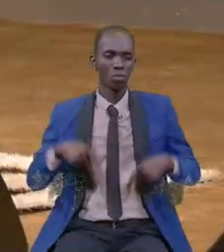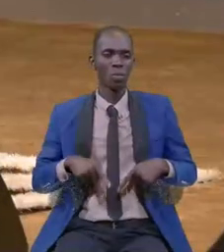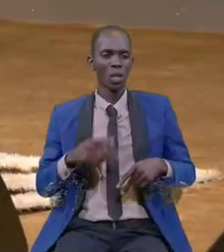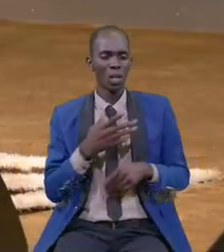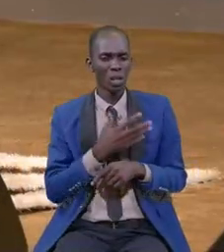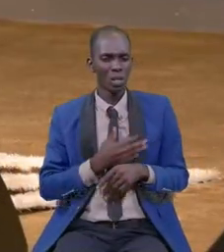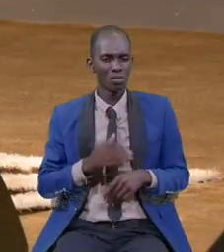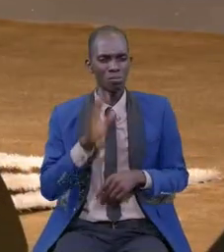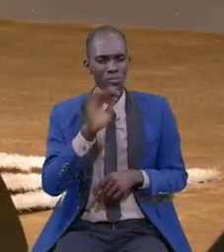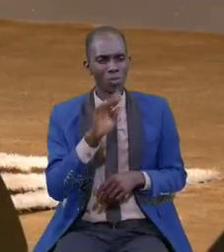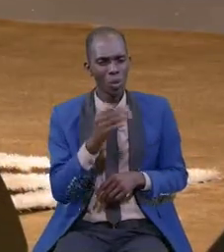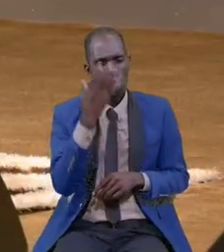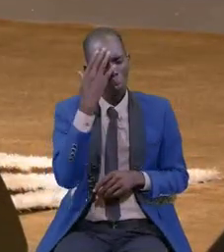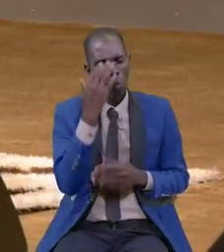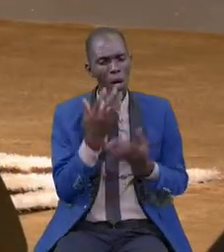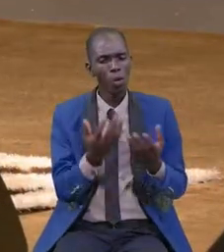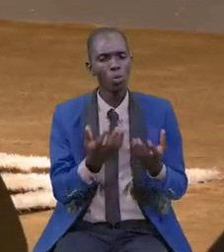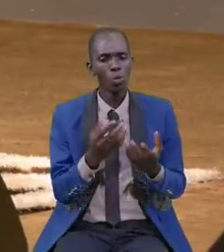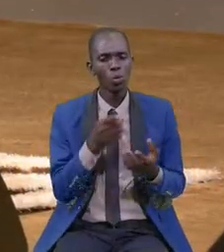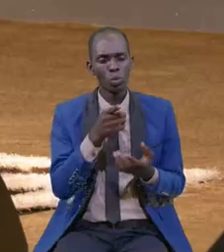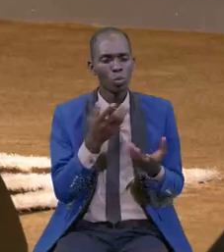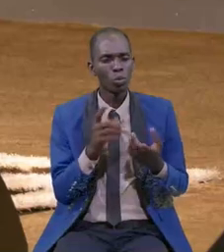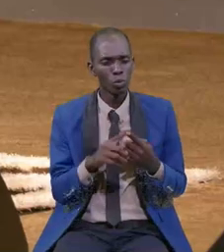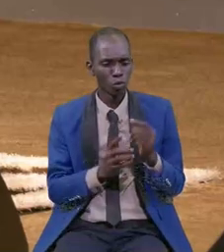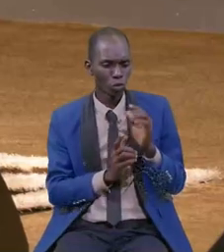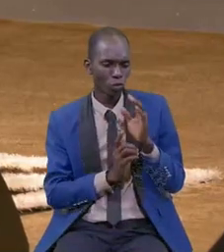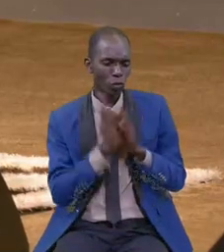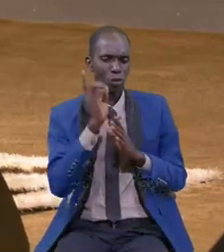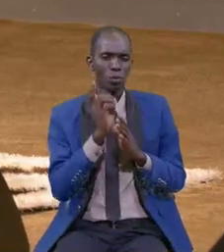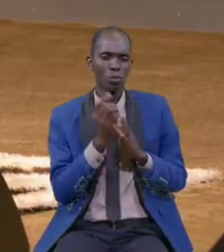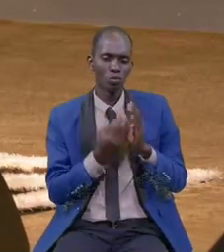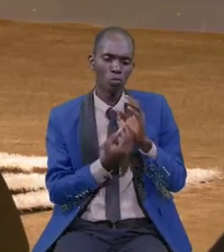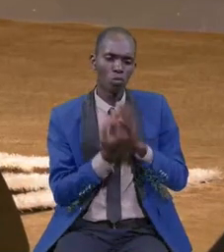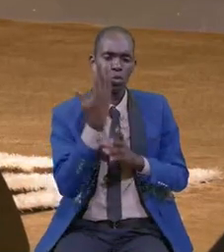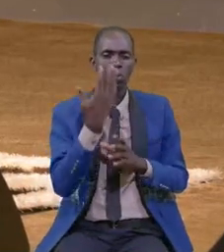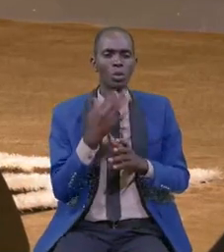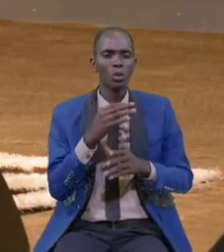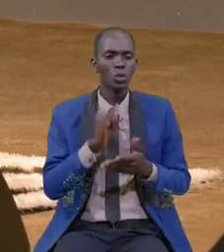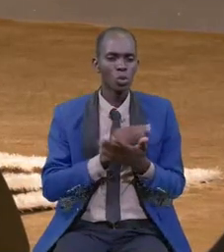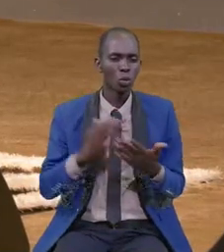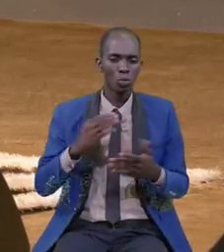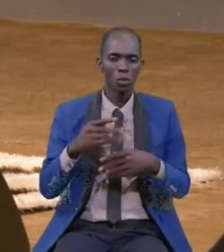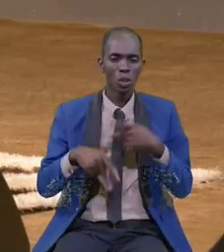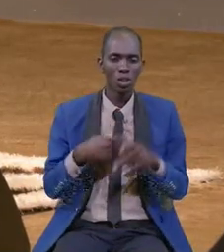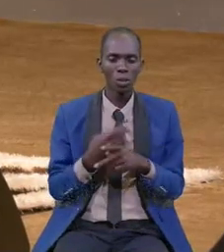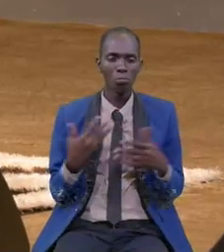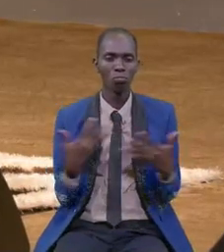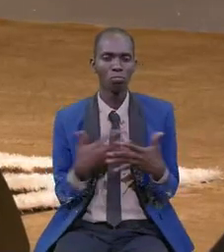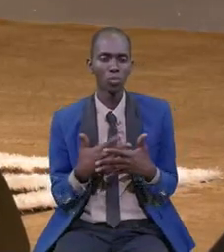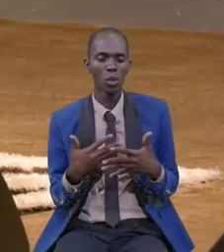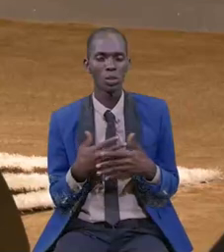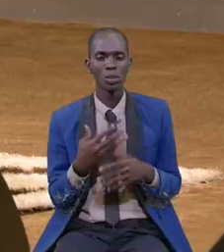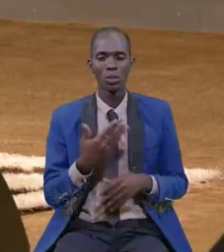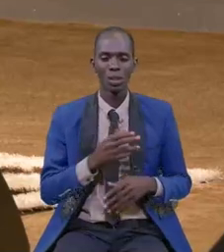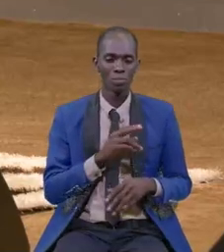voulez développer une personnalité de de de menace pour que les gens aient peur de vous afin que vous puissiez avoir raison sur eux et